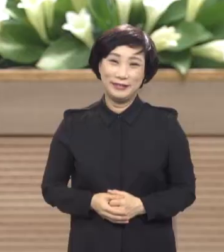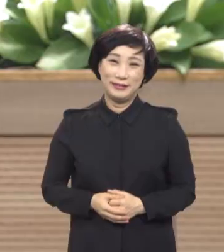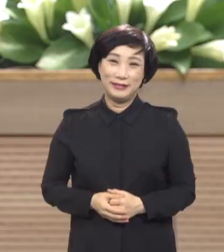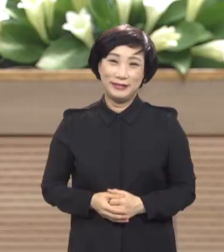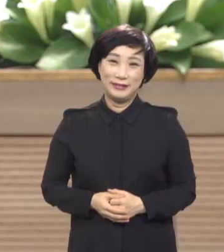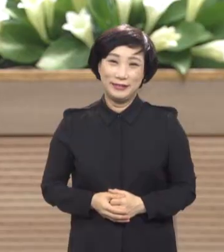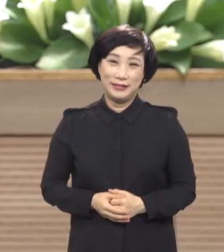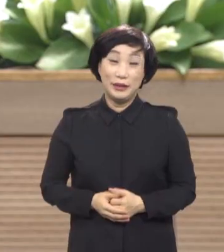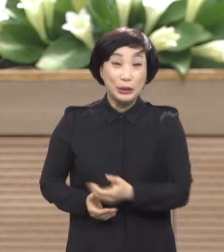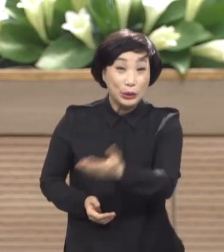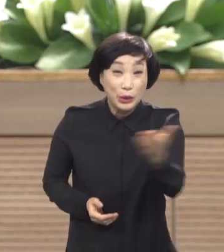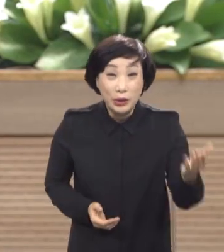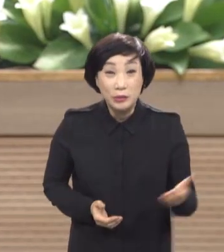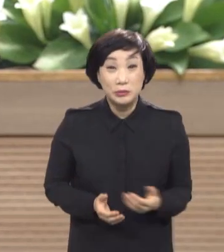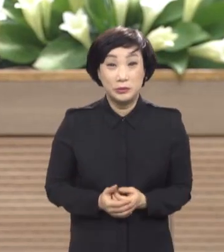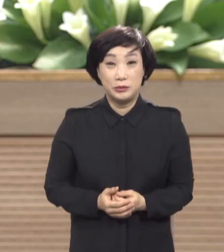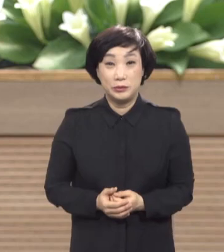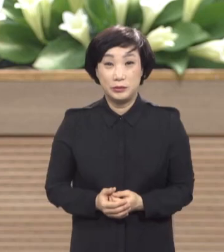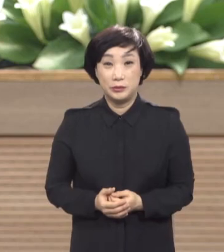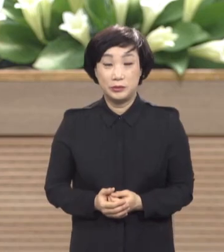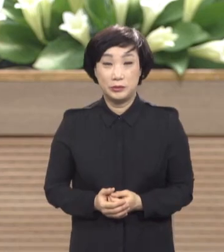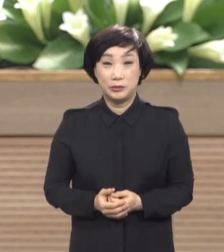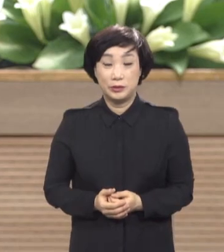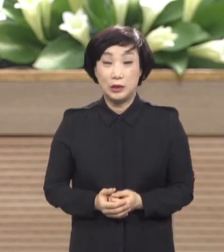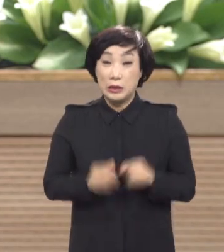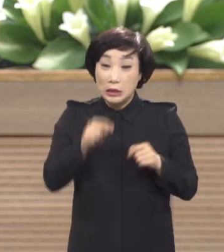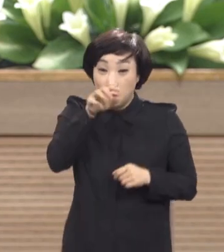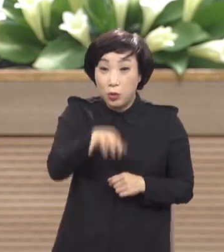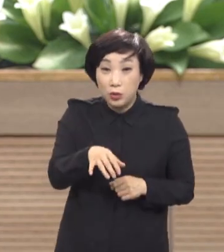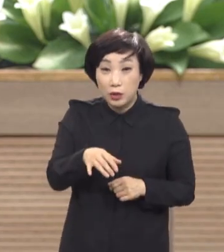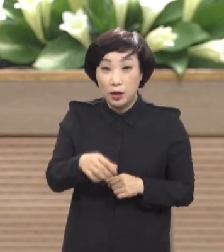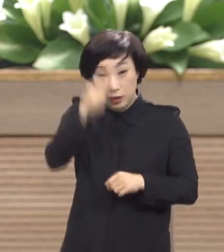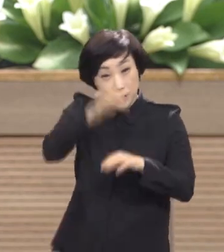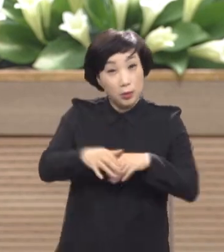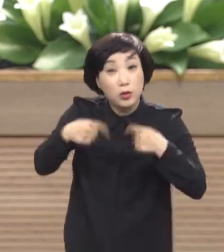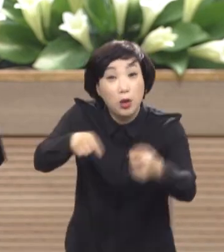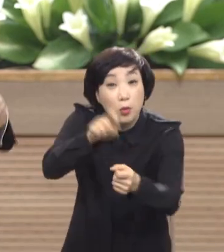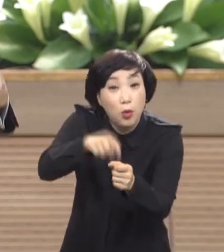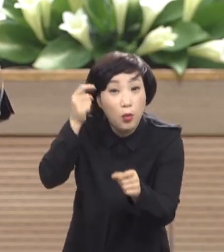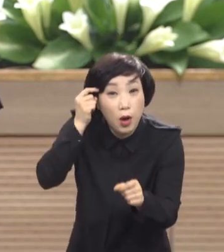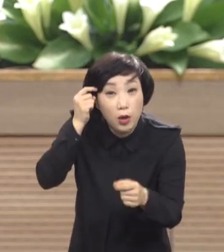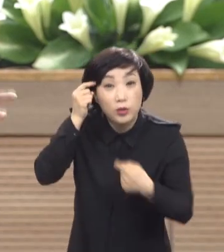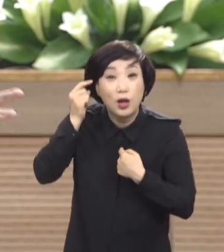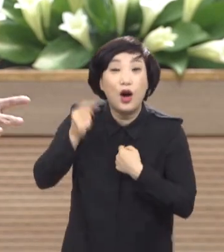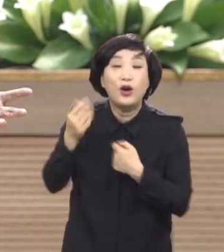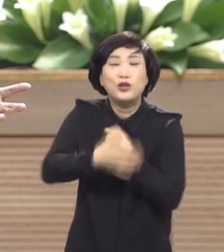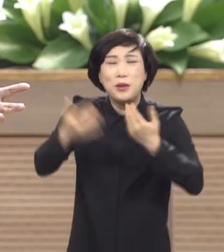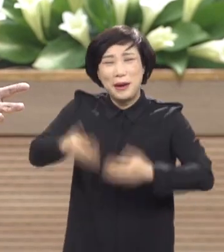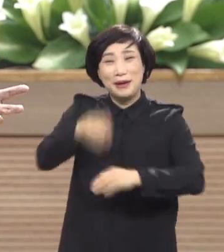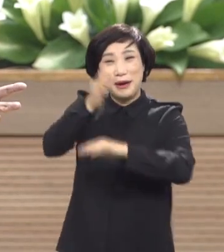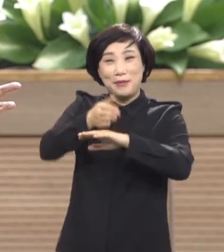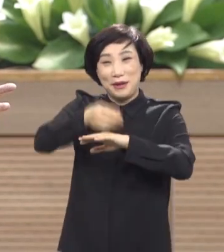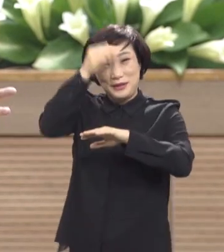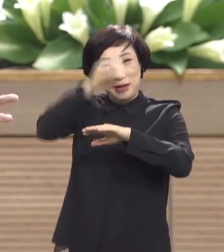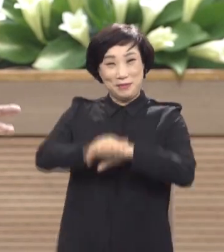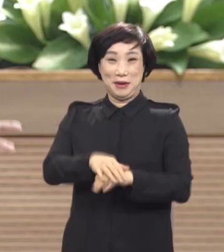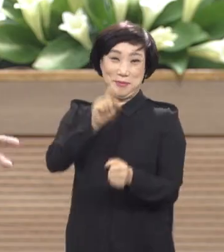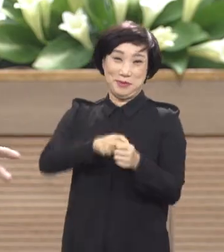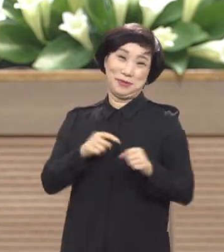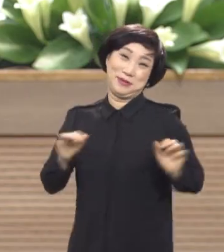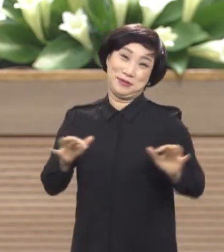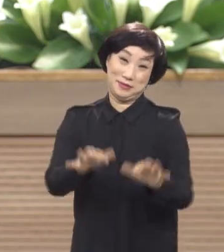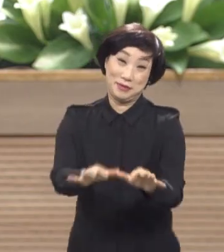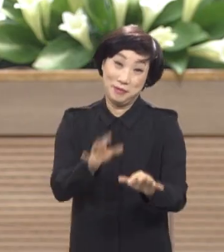여러분 우린 여기 왜 왔어요 내가 받은 은혜에 감사해서 예배하러 왔어요